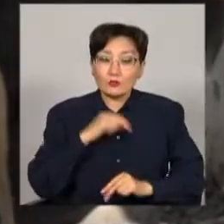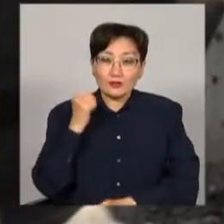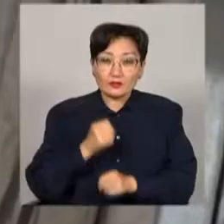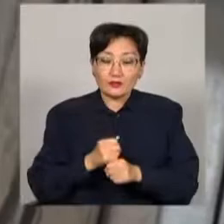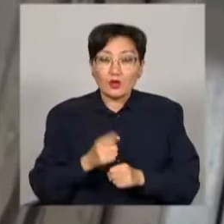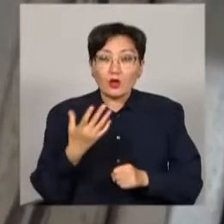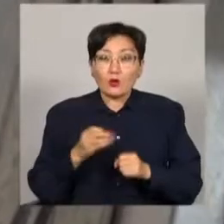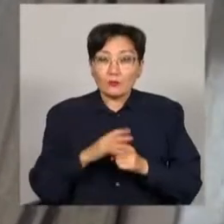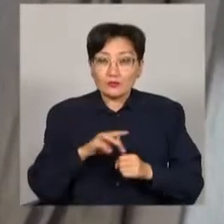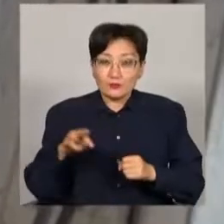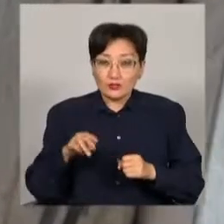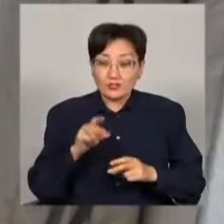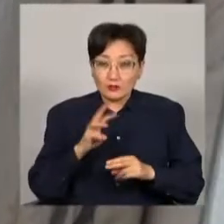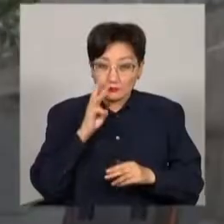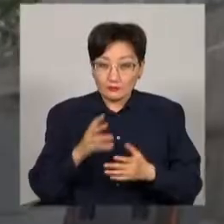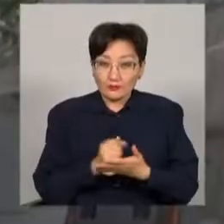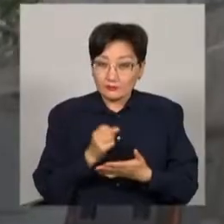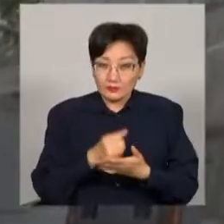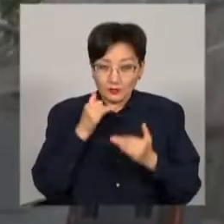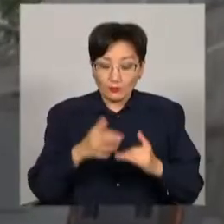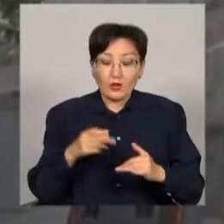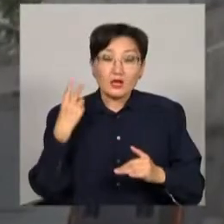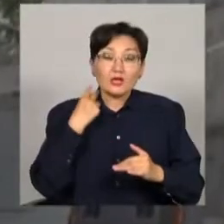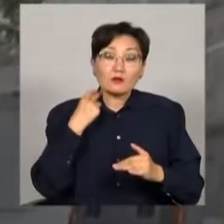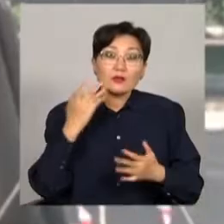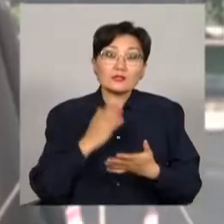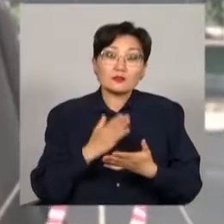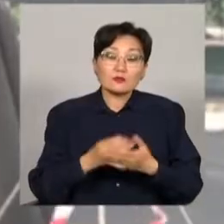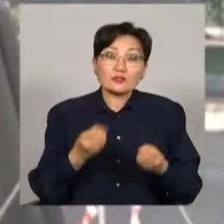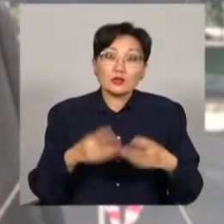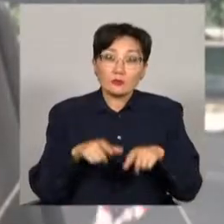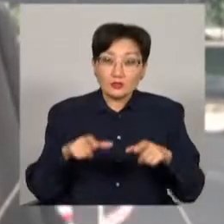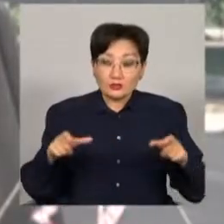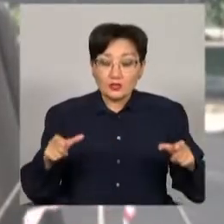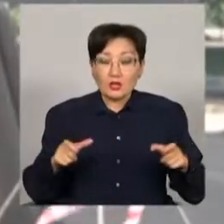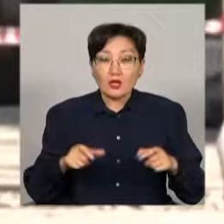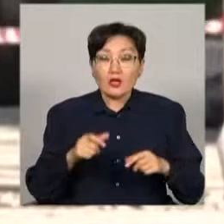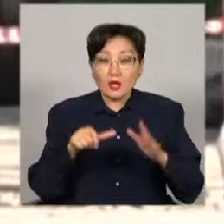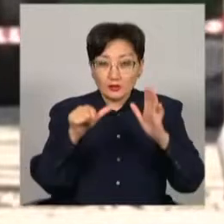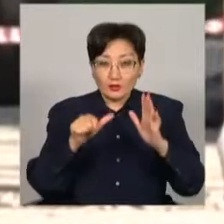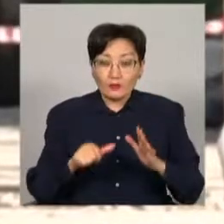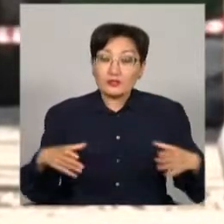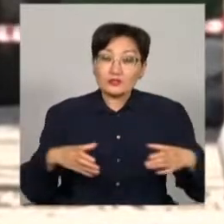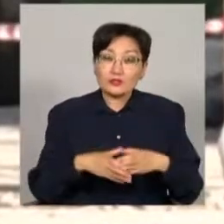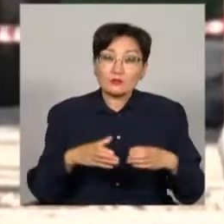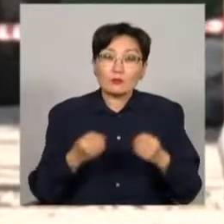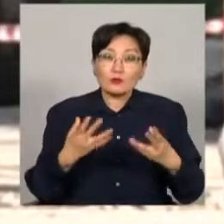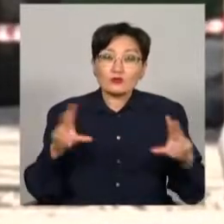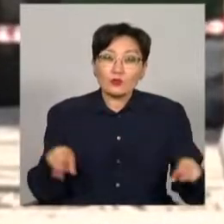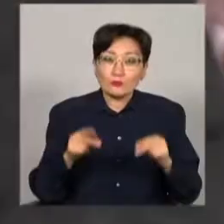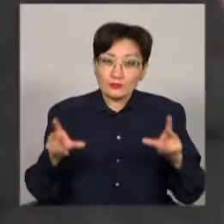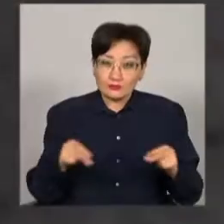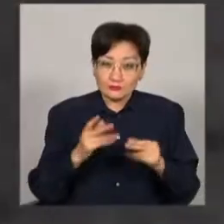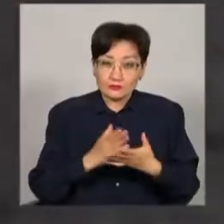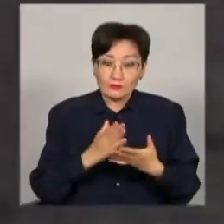eñbek aqımızda almay kelemiz dep bas kötördü. Qarızğa belşeden battık degen qarapayım jumışlar jarty jıldan beri kompaniya qurğa wademen toydırıp keled